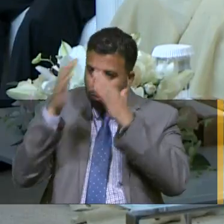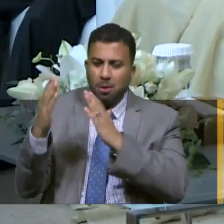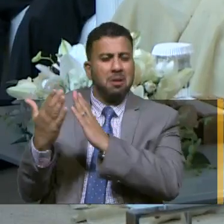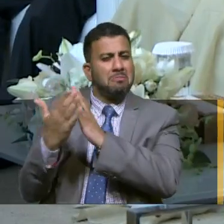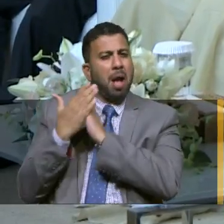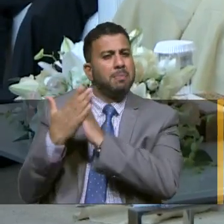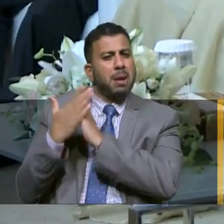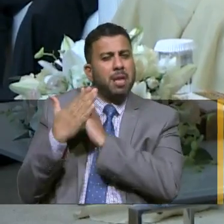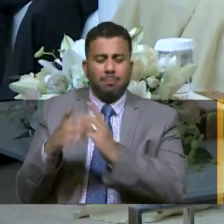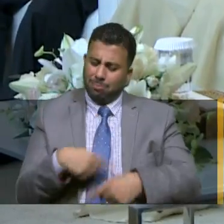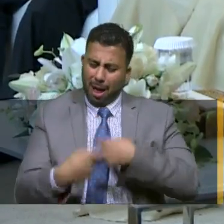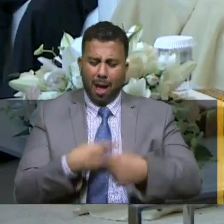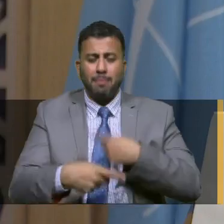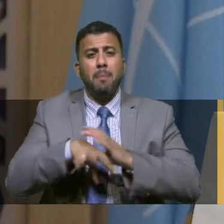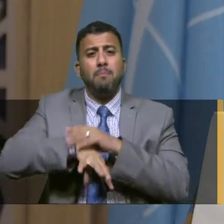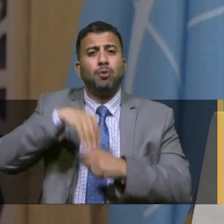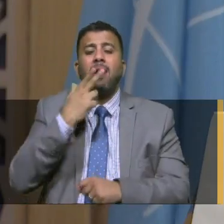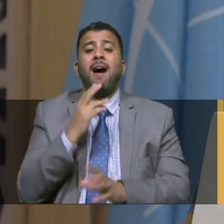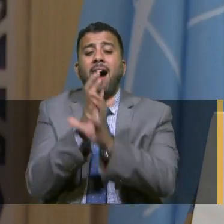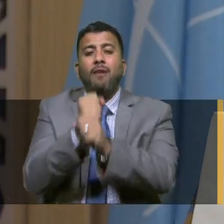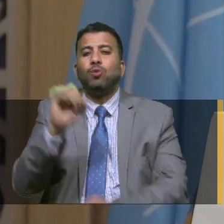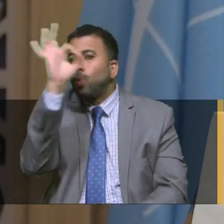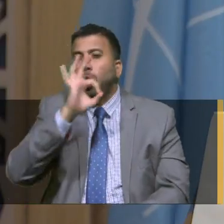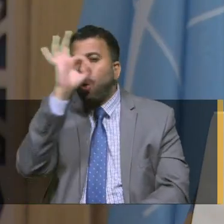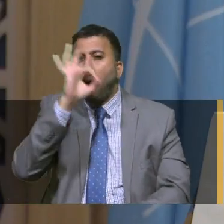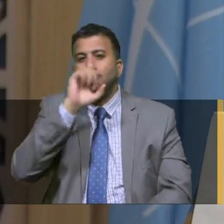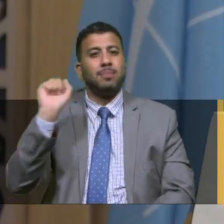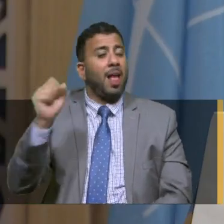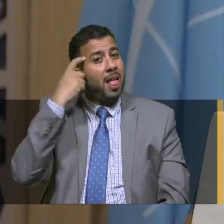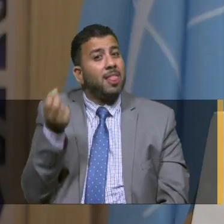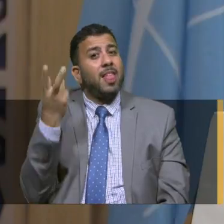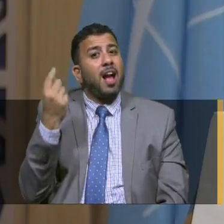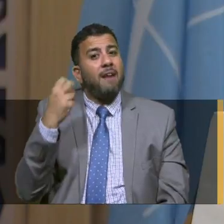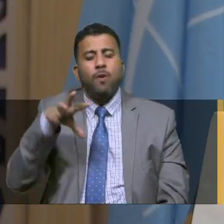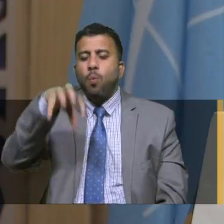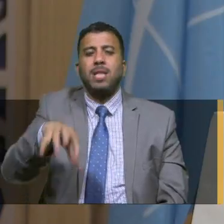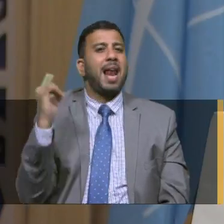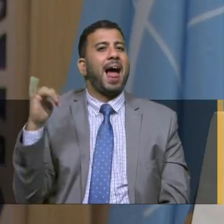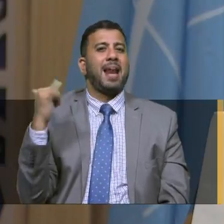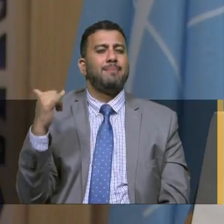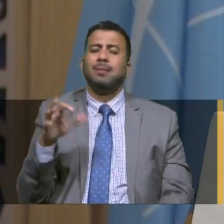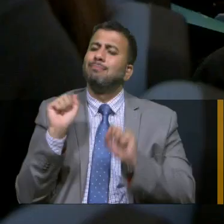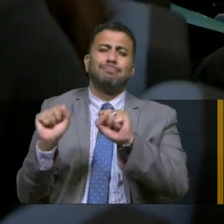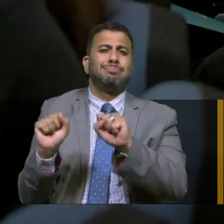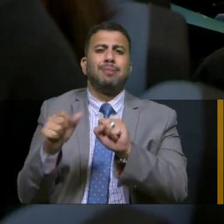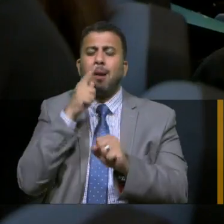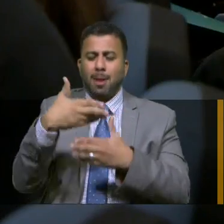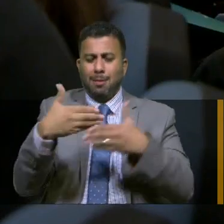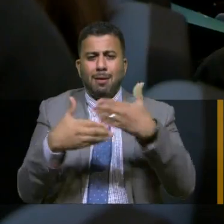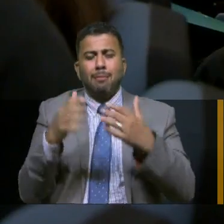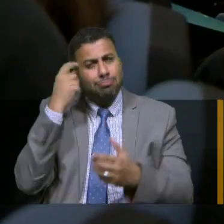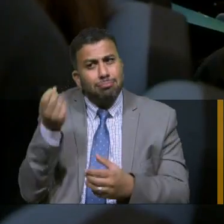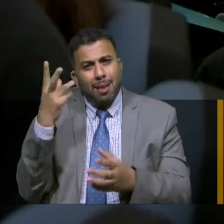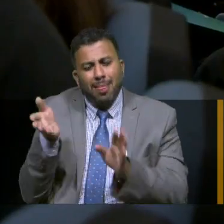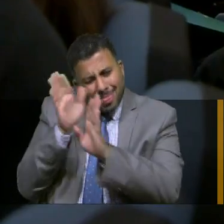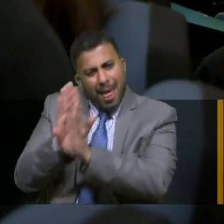رعايته ودعمه الدائمين لمشاريع الحفاظ على التراث الثقافي في الوطن العربي وبشكل خاص في بناء واحتضان